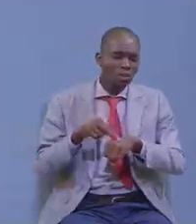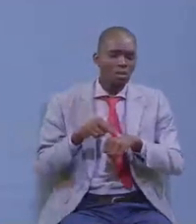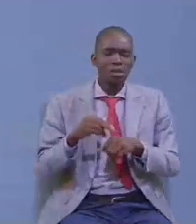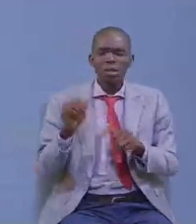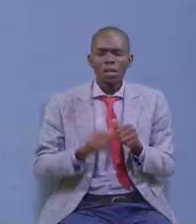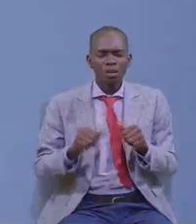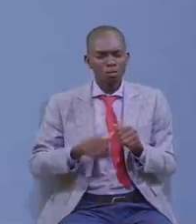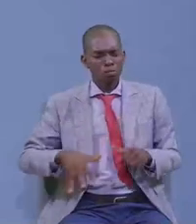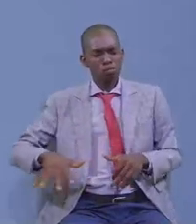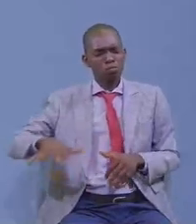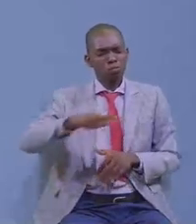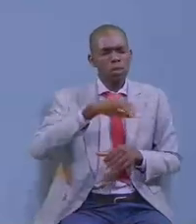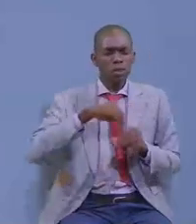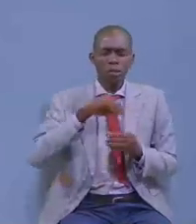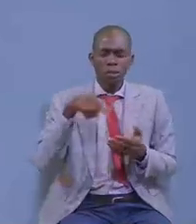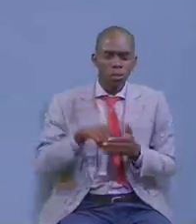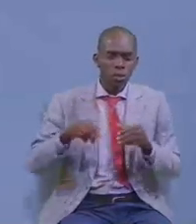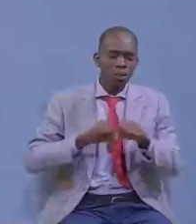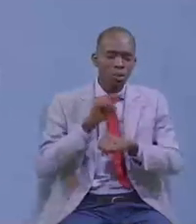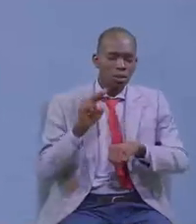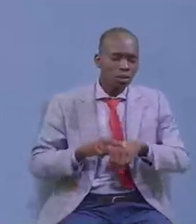Chaque localité de cette nation.